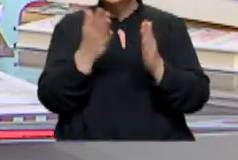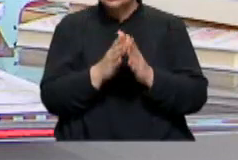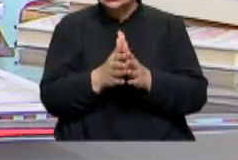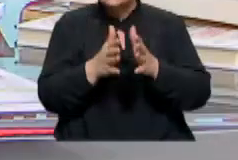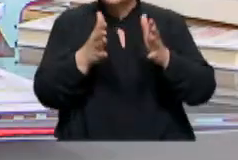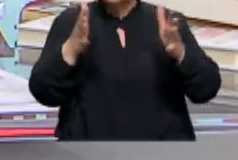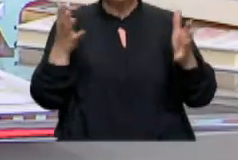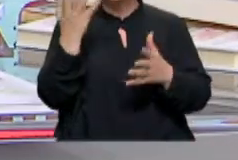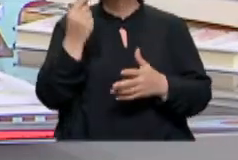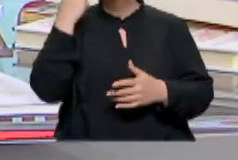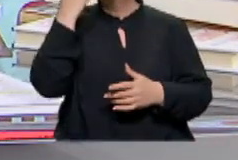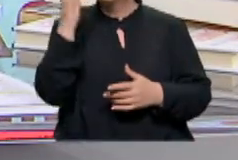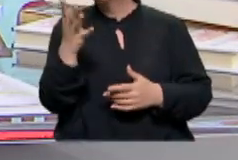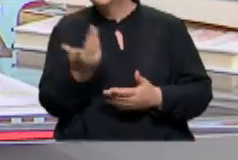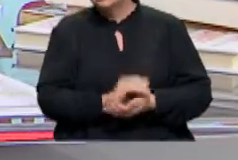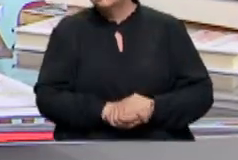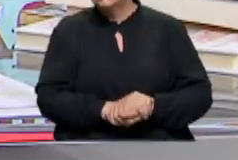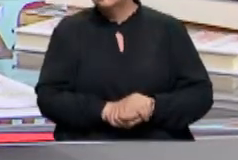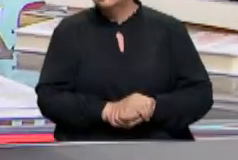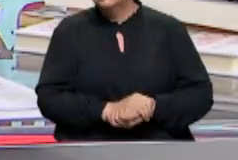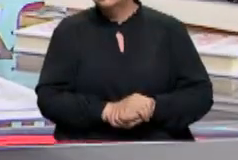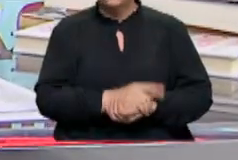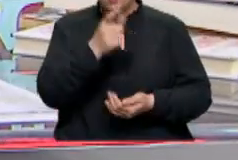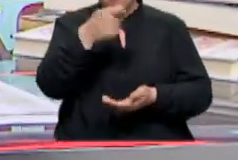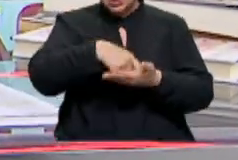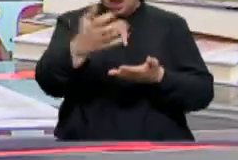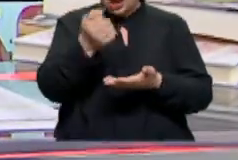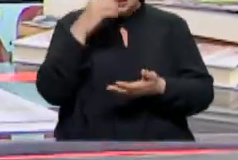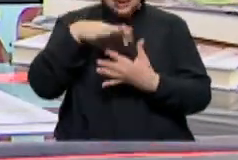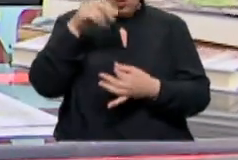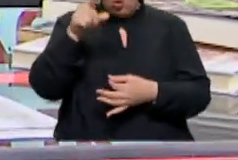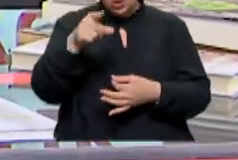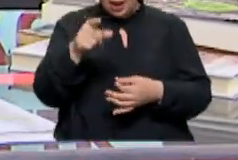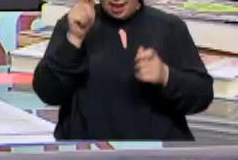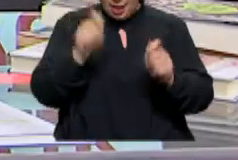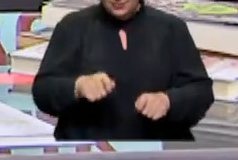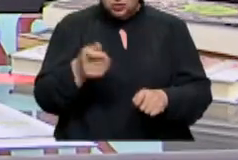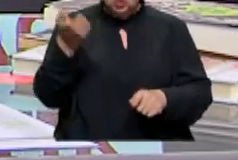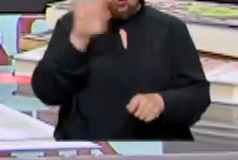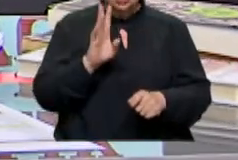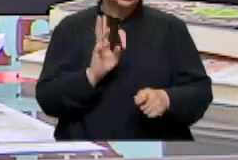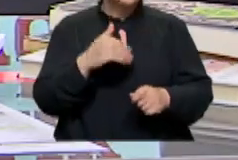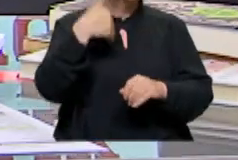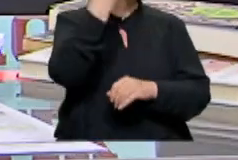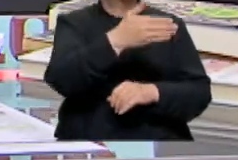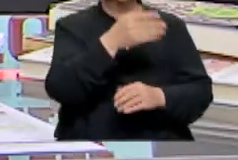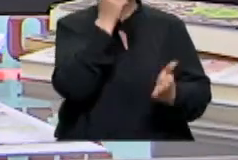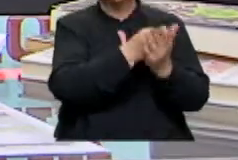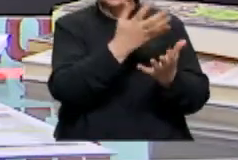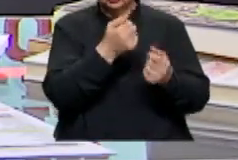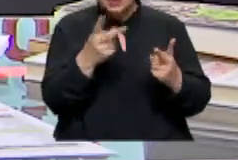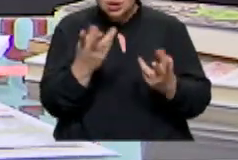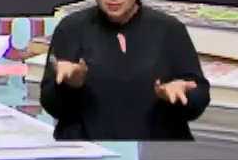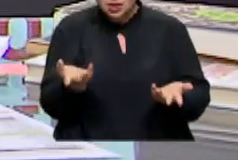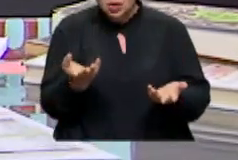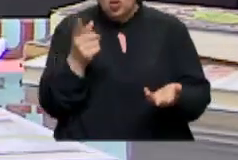yürüyeceği düşünülüyor mesela. O parayı alan insanlar orada ürettikleri şeyi sonra çıkıp dışarıdan satın